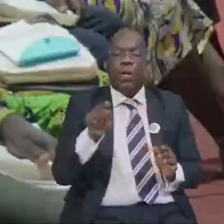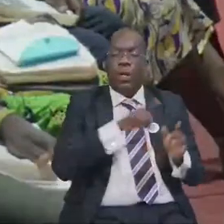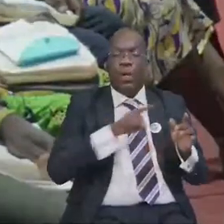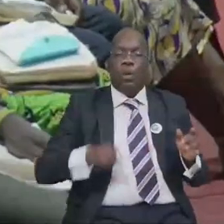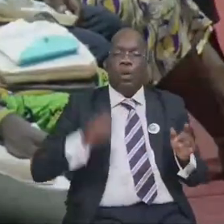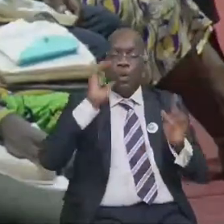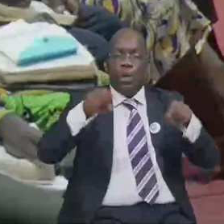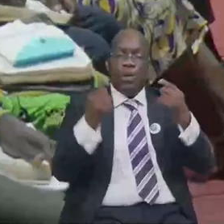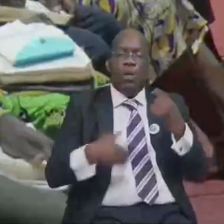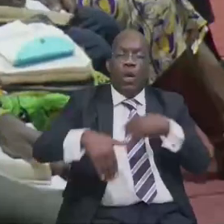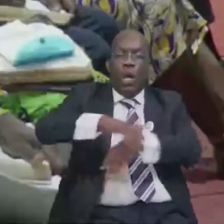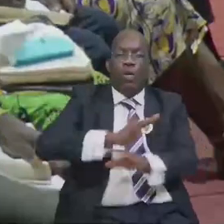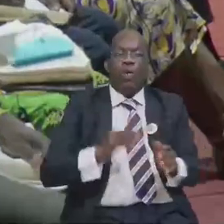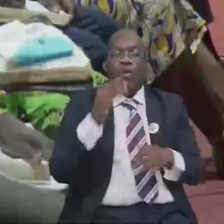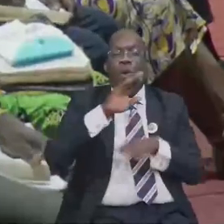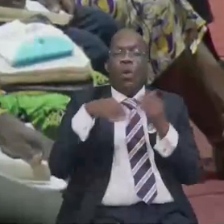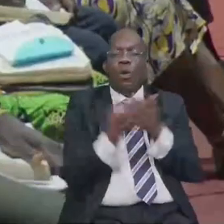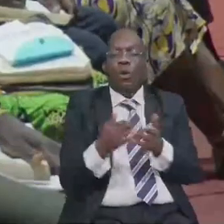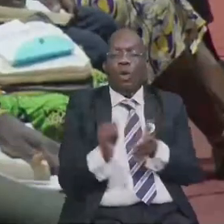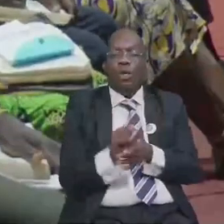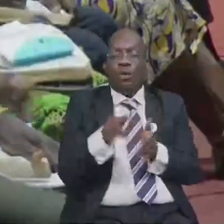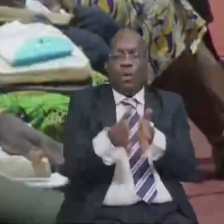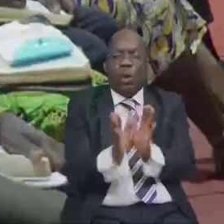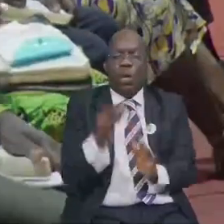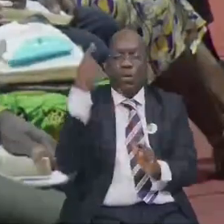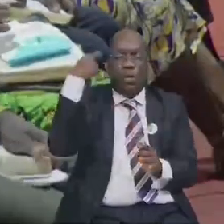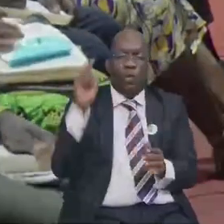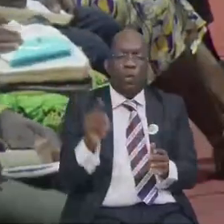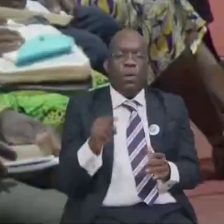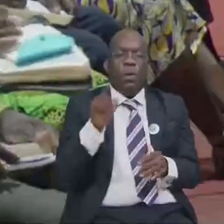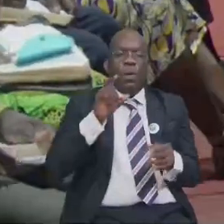Il ira au-delà de ce que tu demandes. Verset 6.